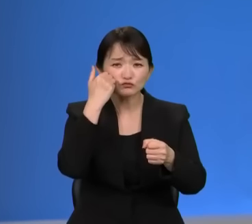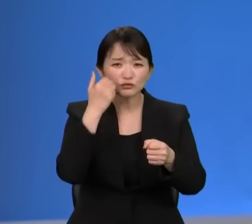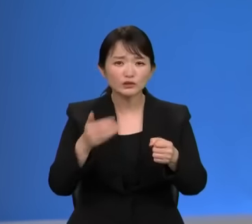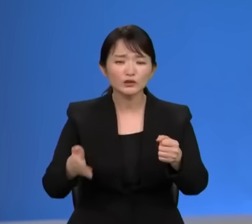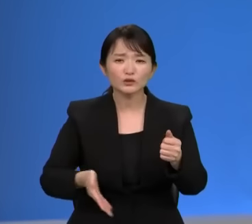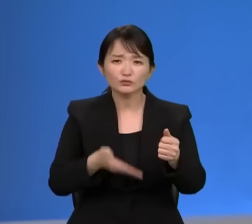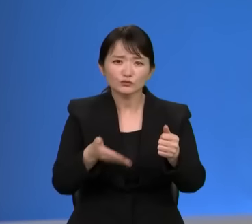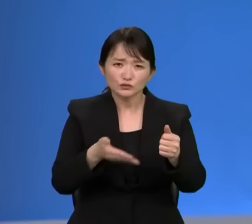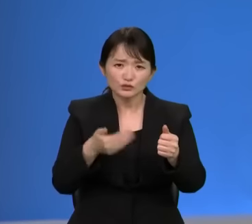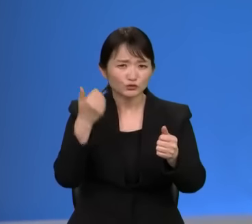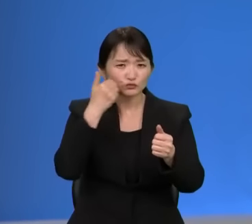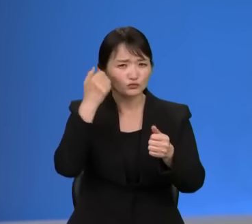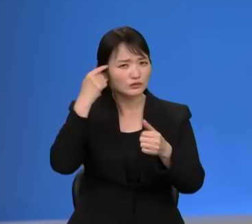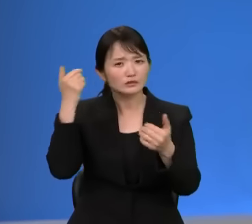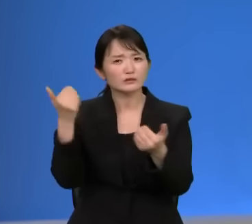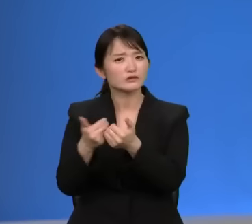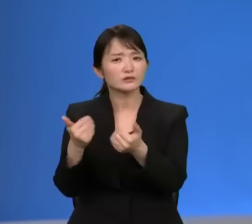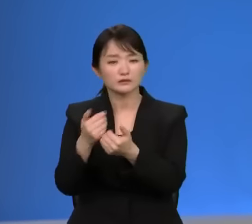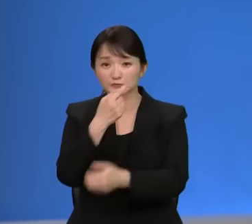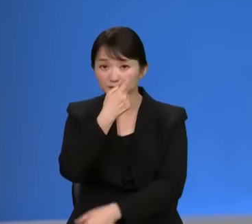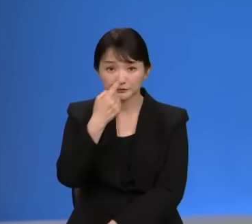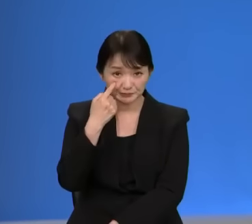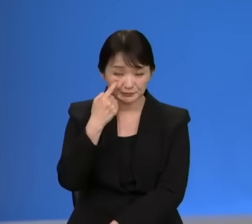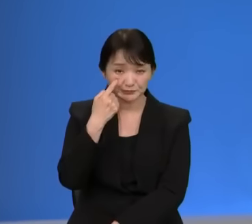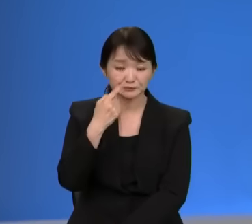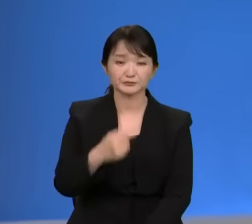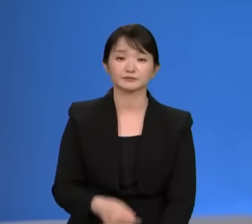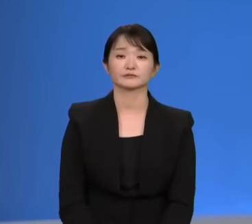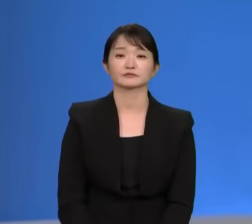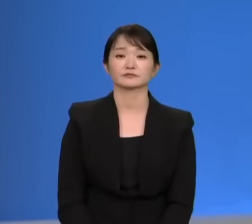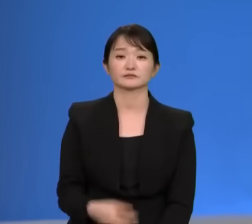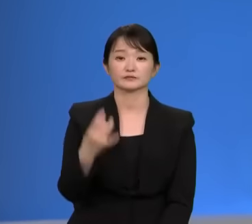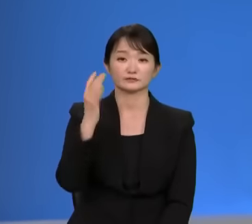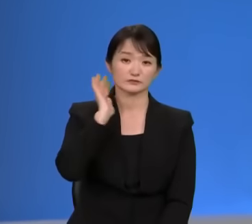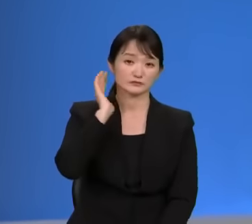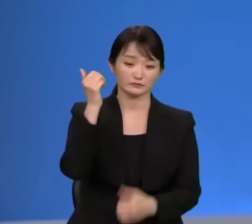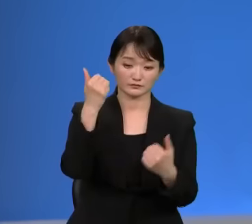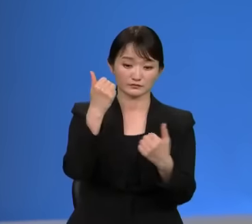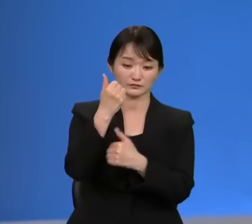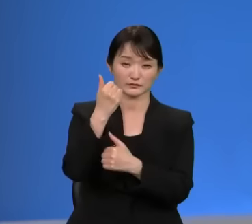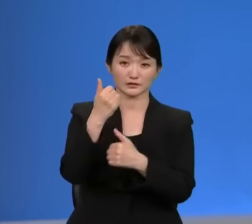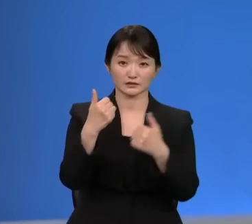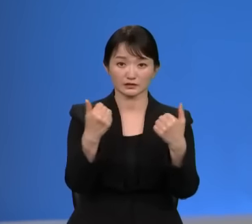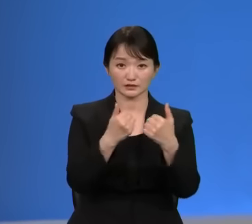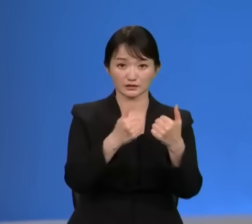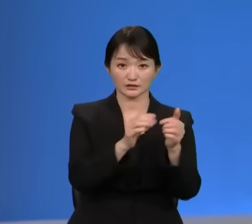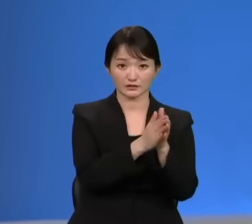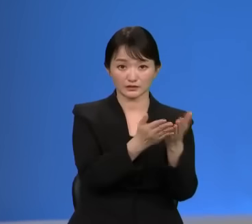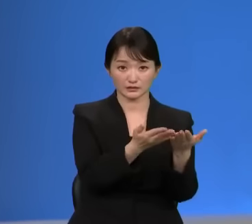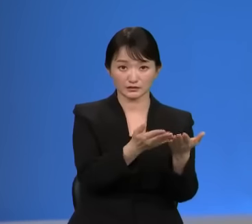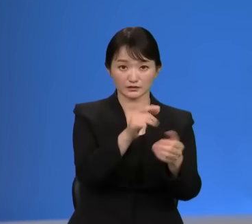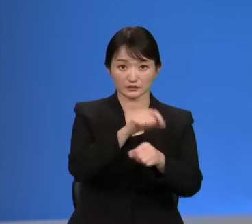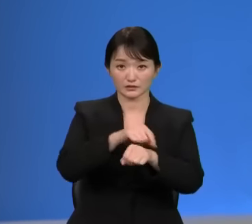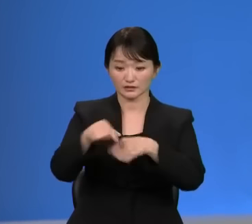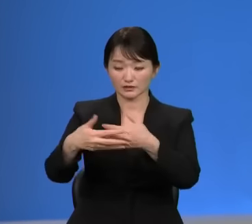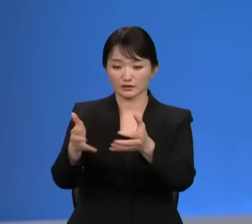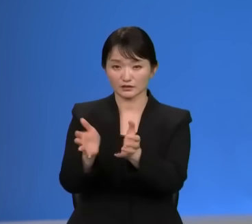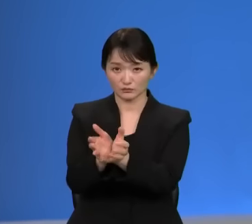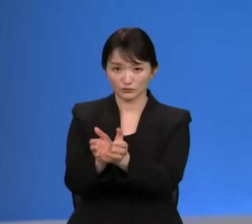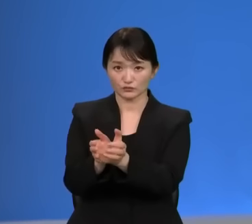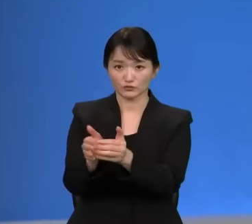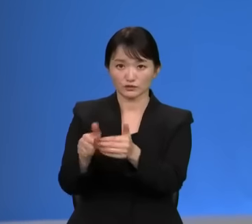했고 누가 반대했는지 확인해야 합니다 원래 국무회의 회의록은 이 행안부 의정 관실 담당을